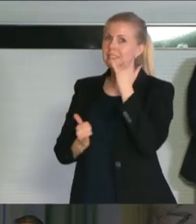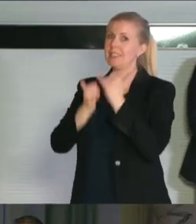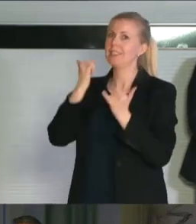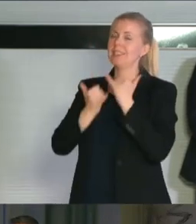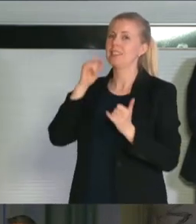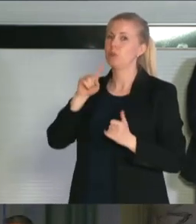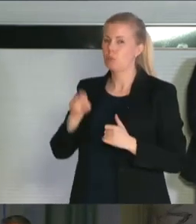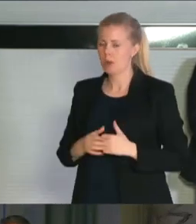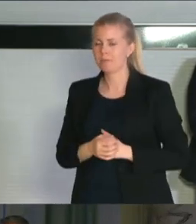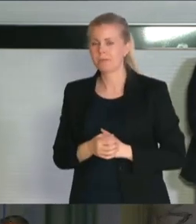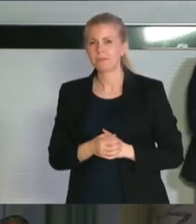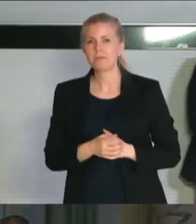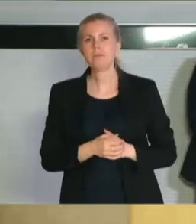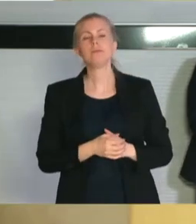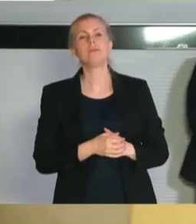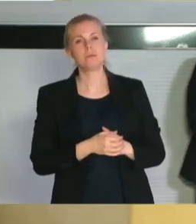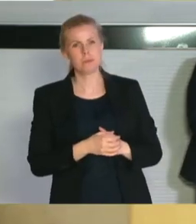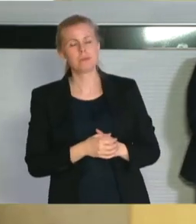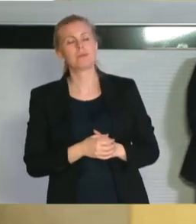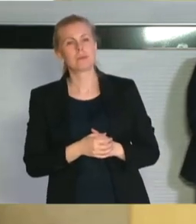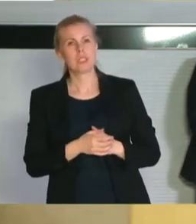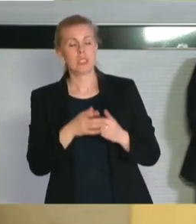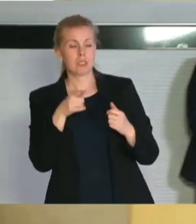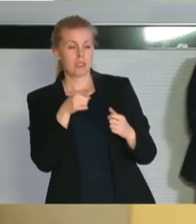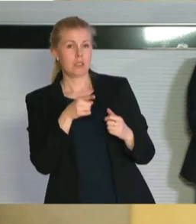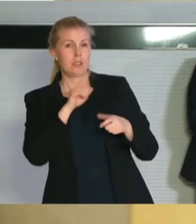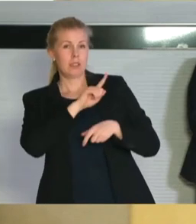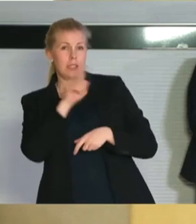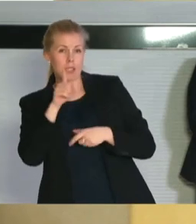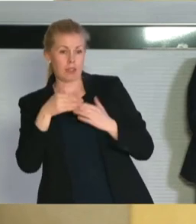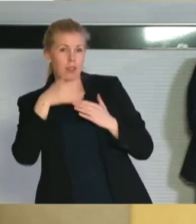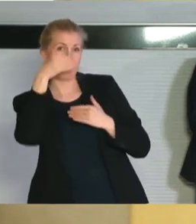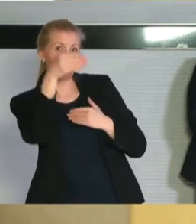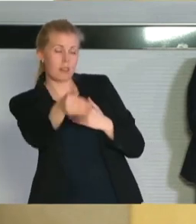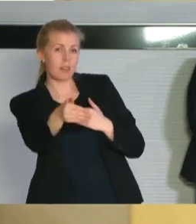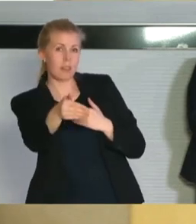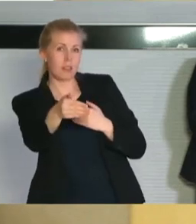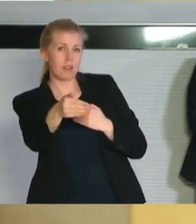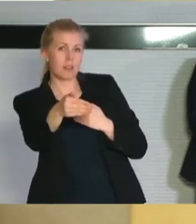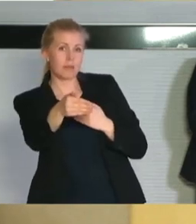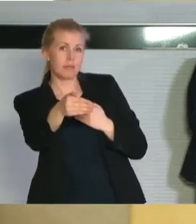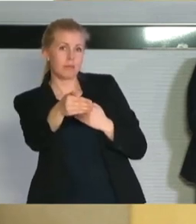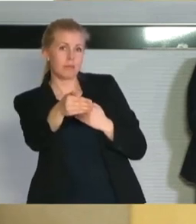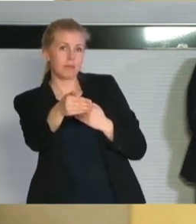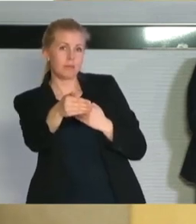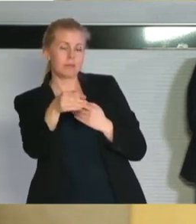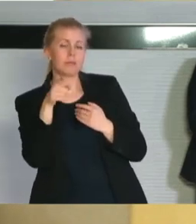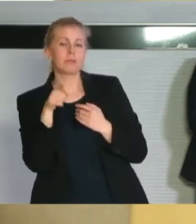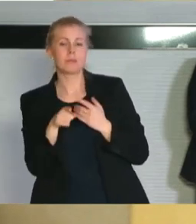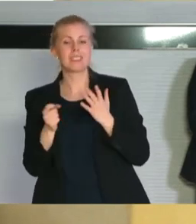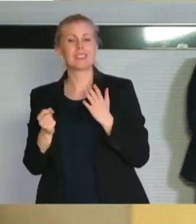nettopp. I den andre enden av tidsperspektivet, aldri mer nettstedet viser til